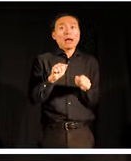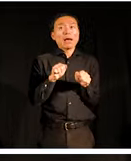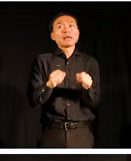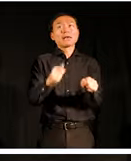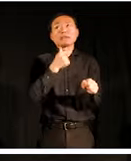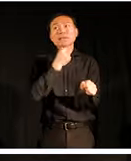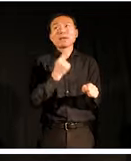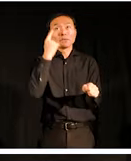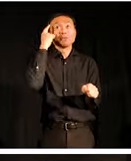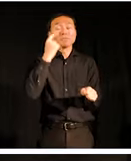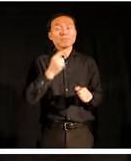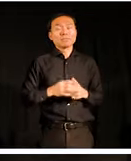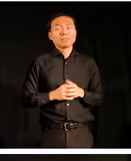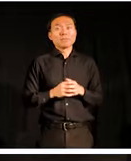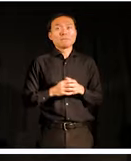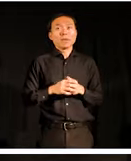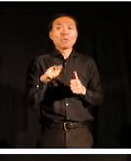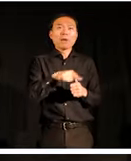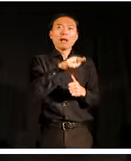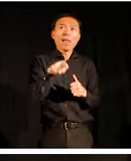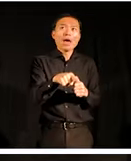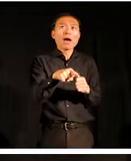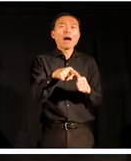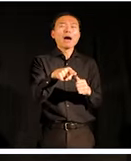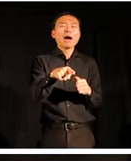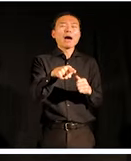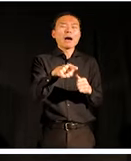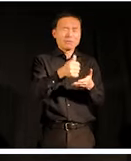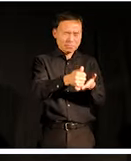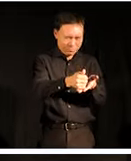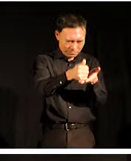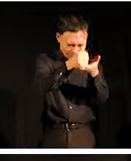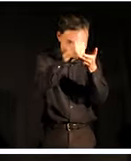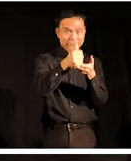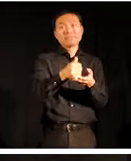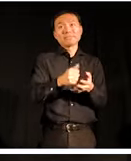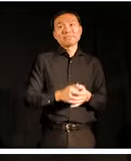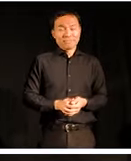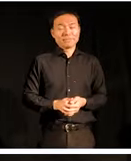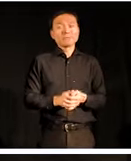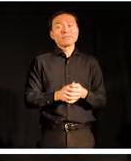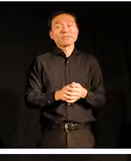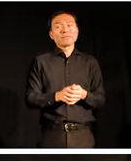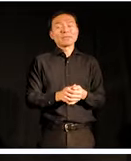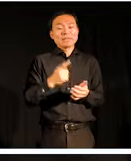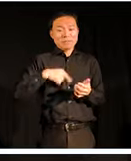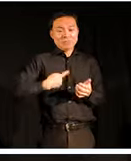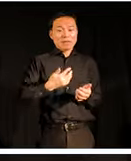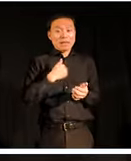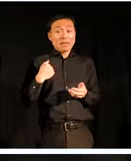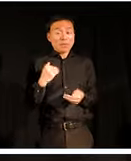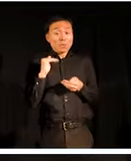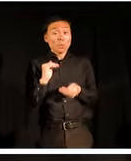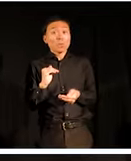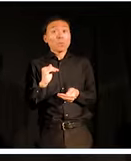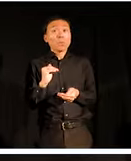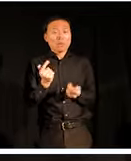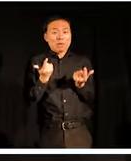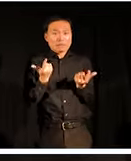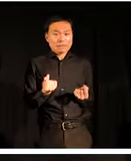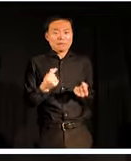ていう風に思っていますなんでも彼らの本当に活動は本当リスペクトしてますしあだあの自分のこのできることていうのもちゃんと